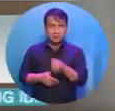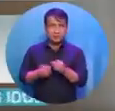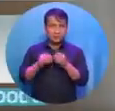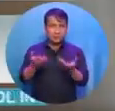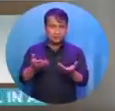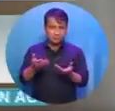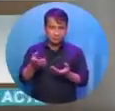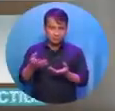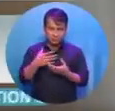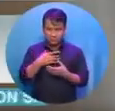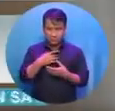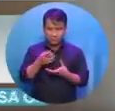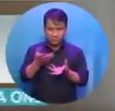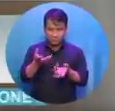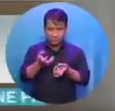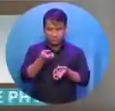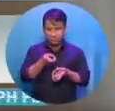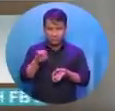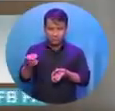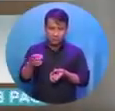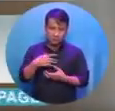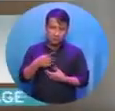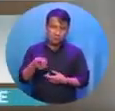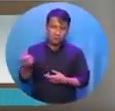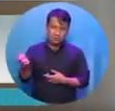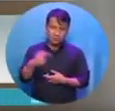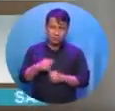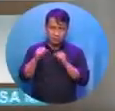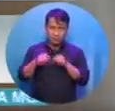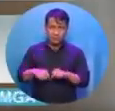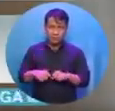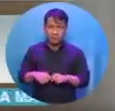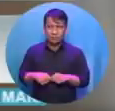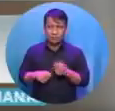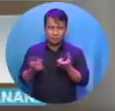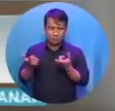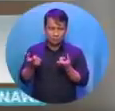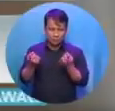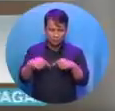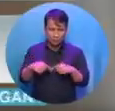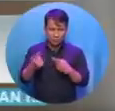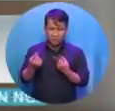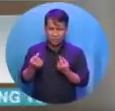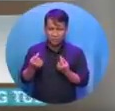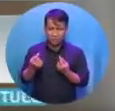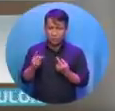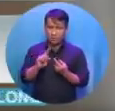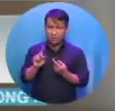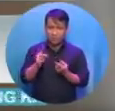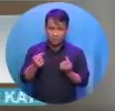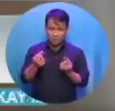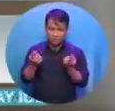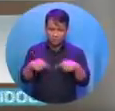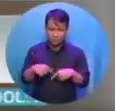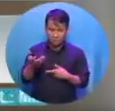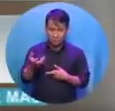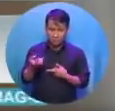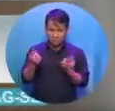magagawa ang lalaki. Gusto mo rin siguro. Ma'am, anong gusto mo mangyari? Ma'am, sandal po. Ma'am Alin,